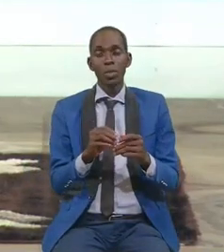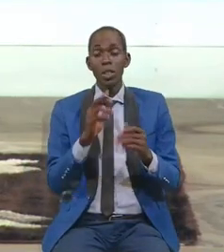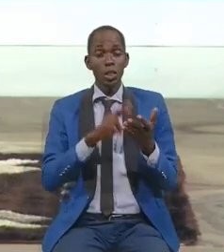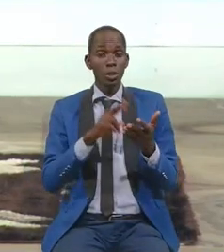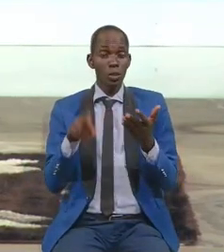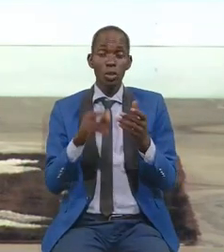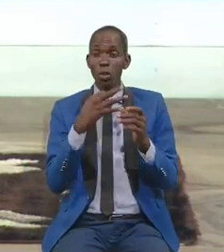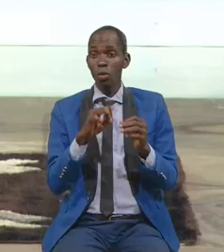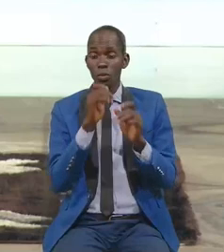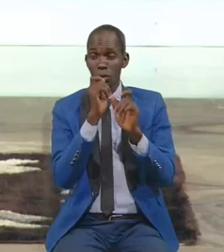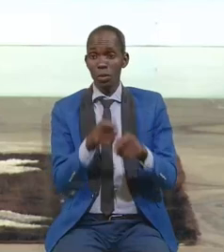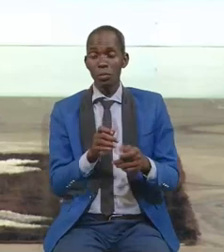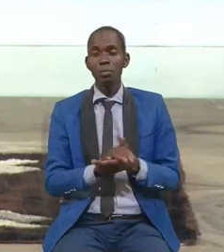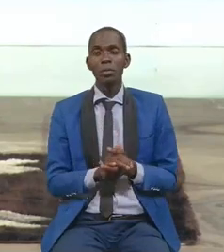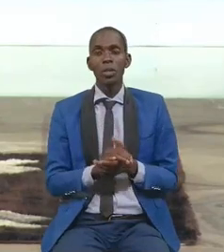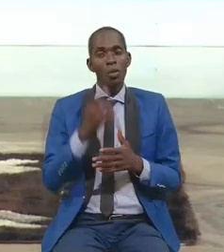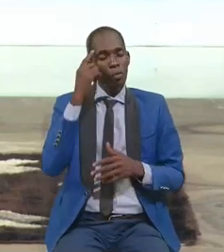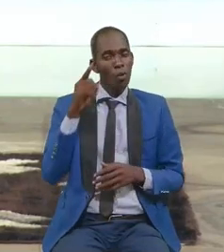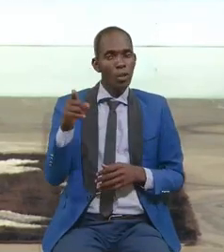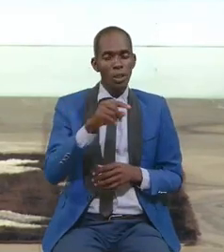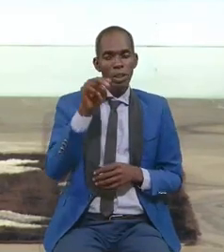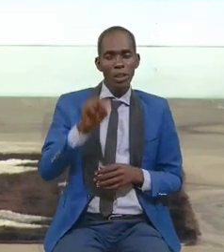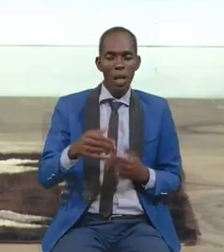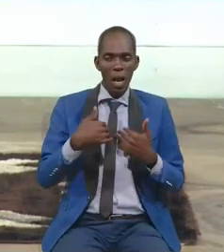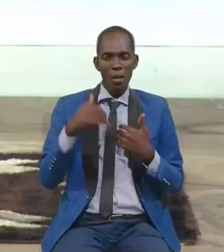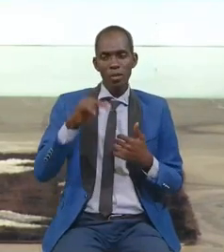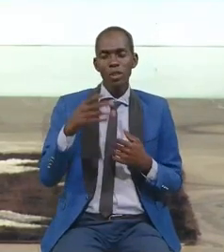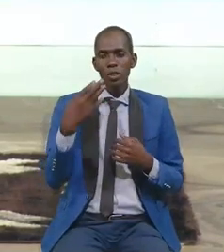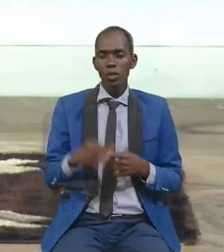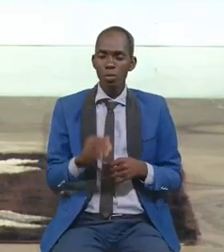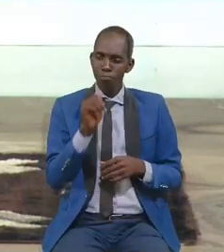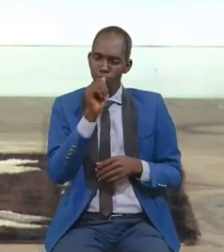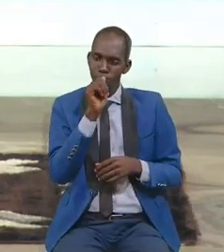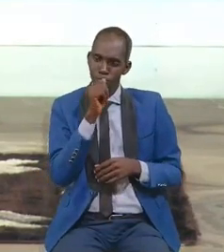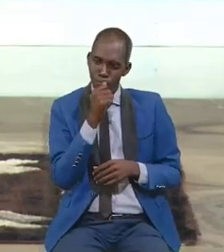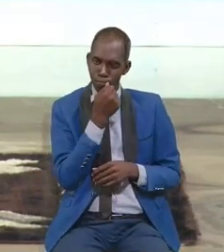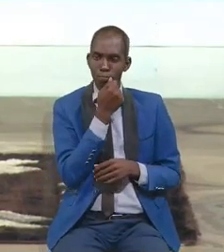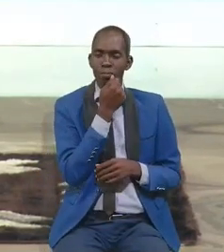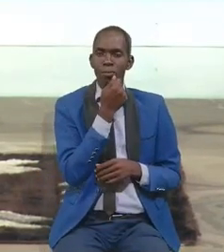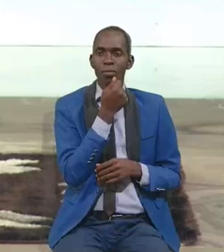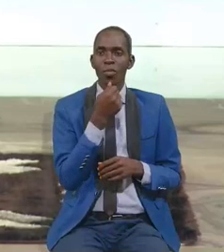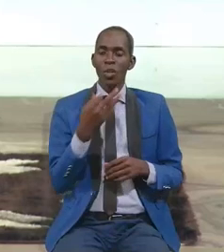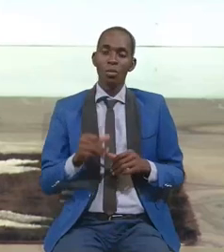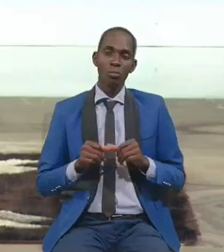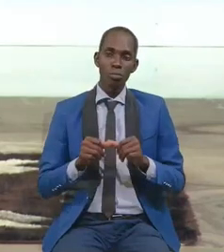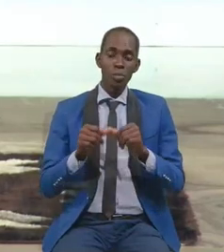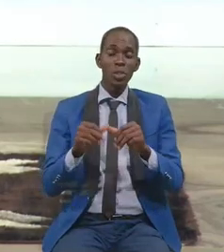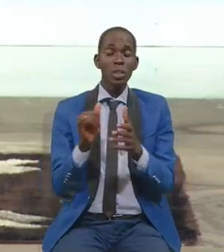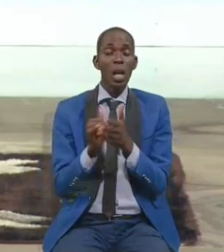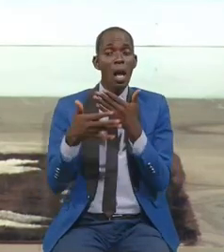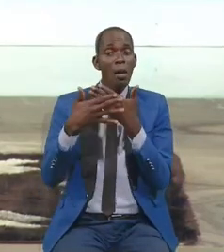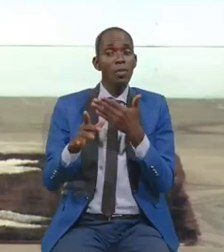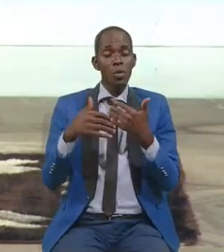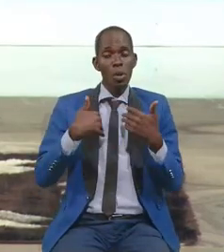avez besoin de persévérance afin qu'après avoir accompli la volonté de Dieu,